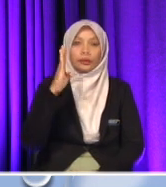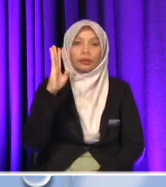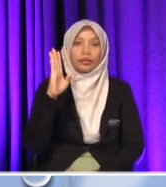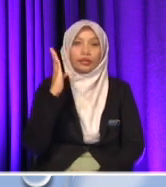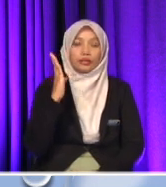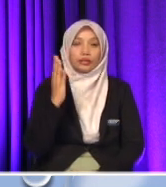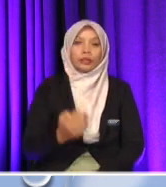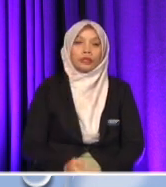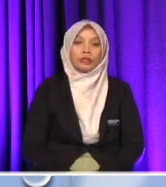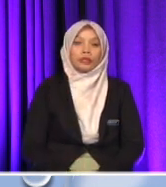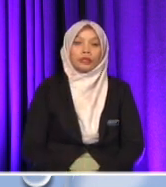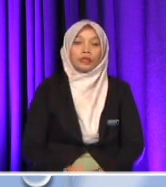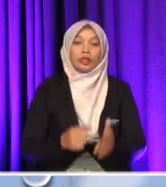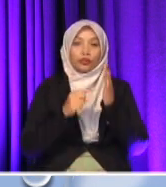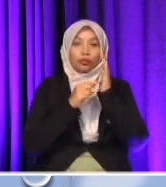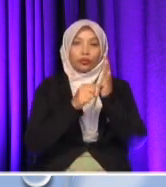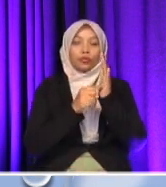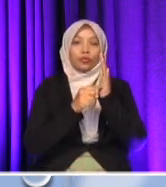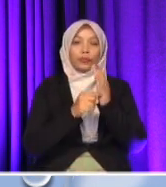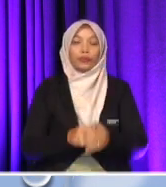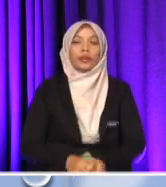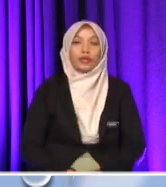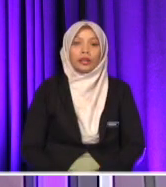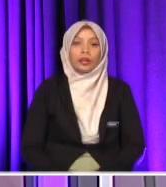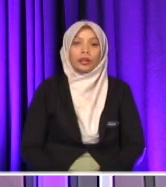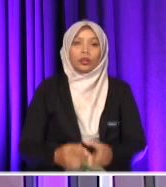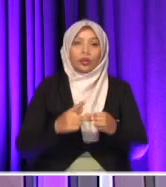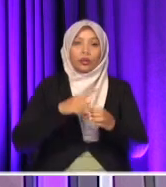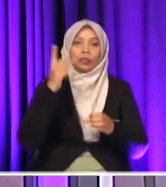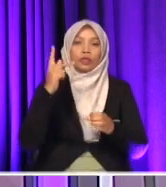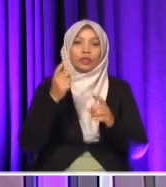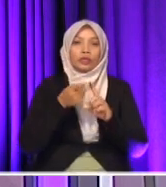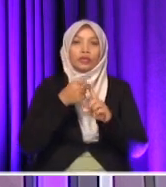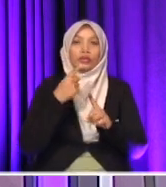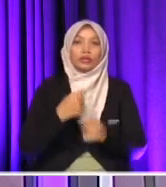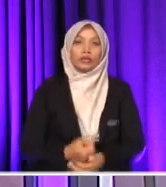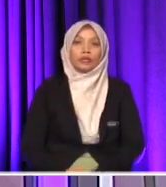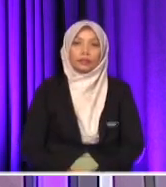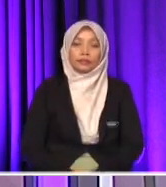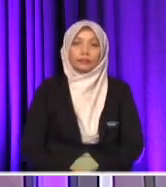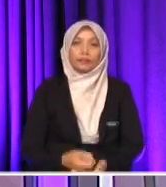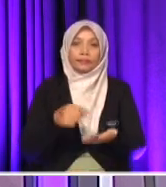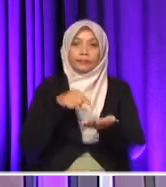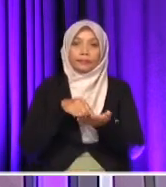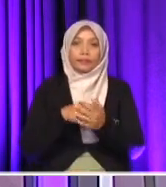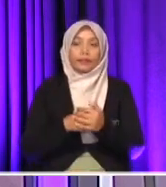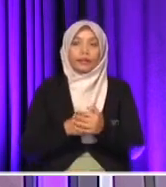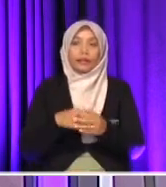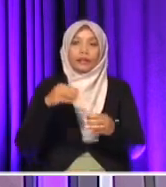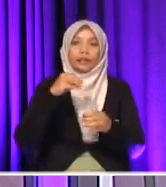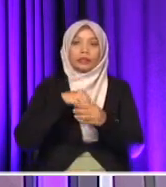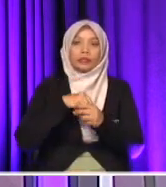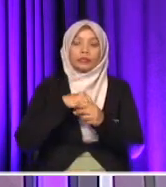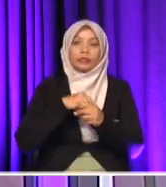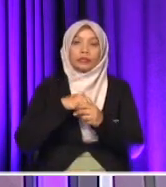ni maksudnya dia dah paparkan yang ini adalah paparan yang keluar daripada osiloskop. Okey, yang tadi kita kata dalam osiloskop dia paparan skrin